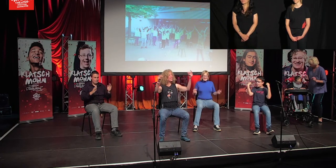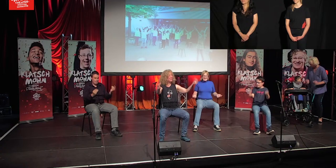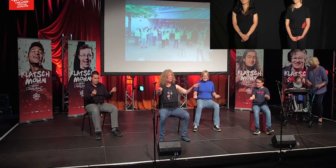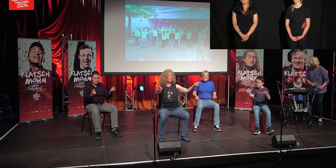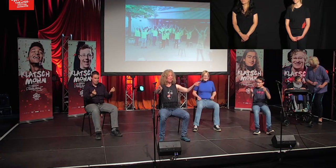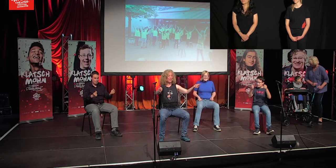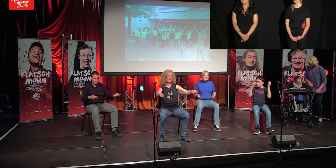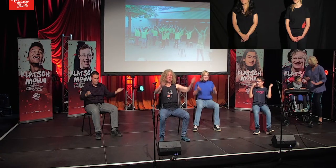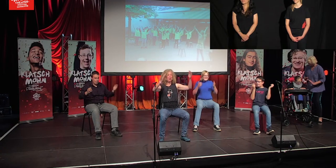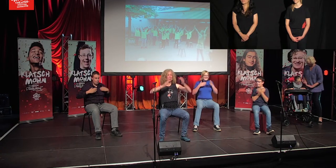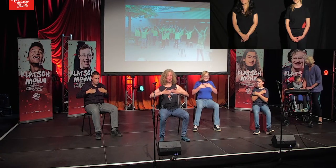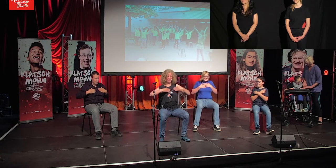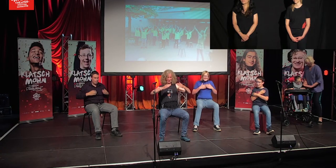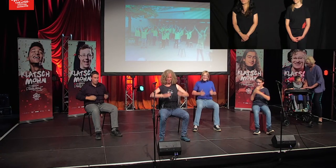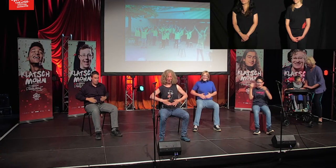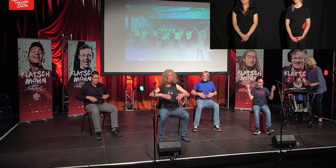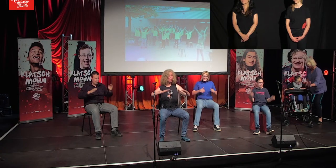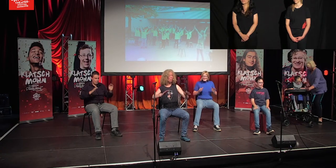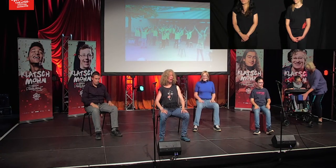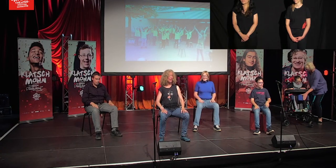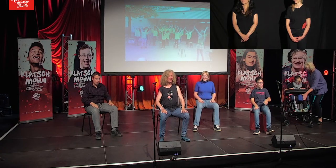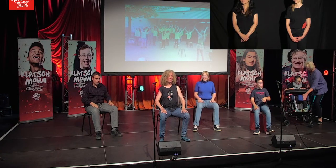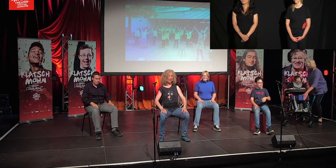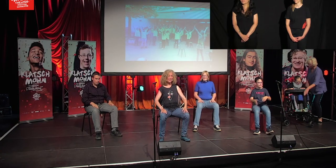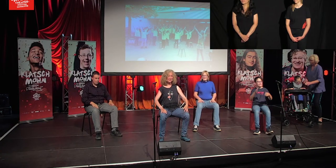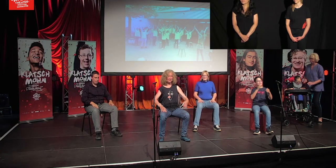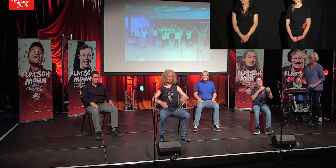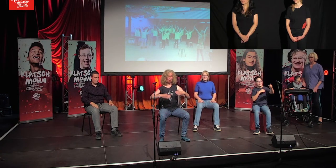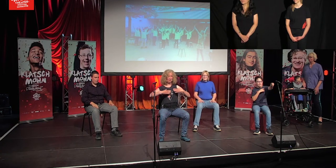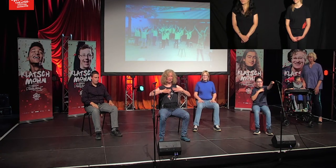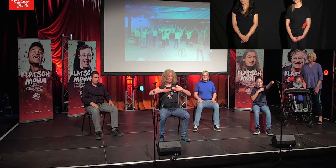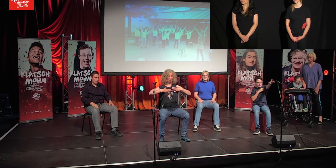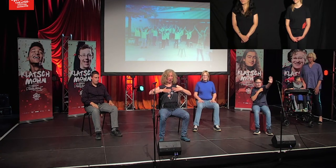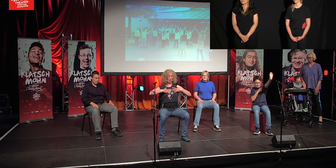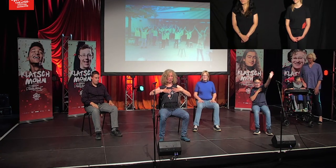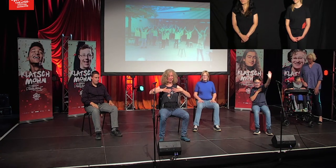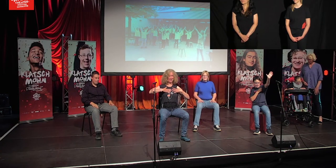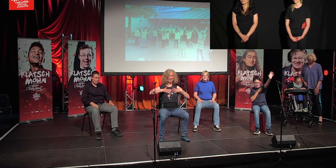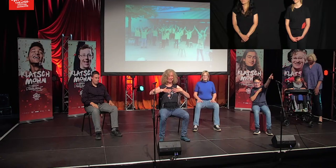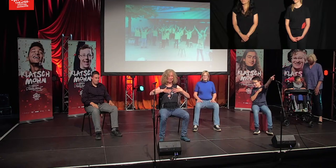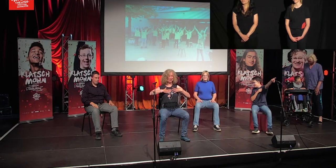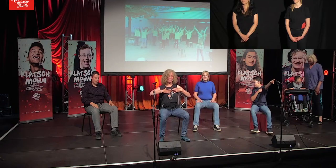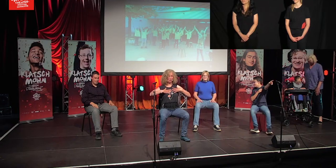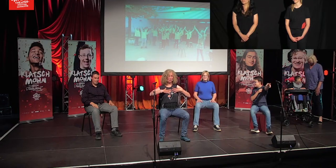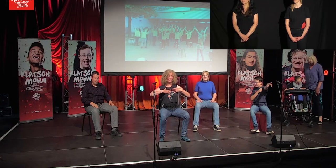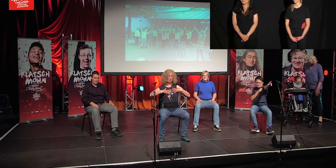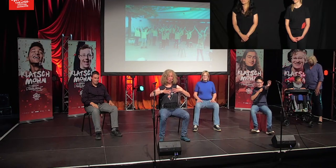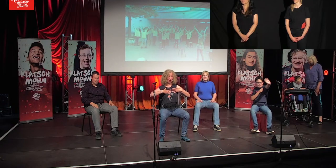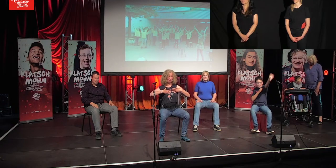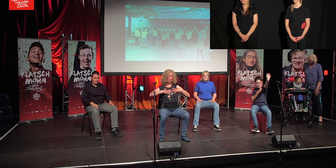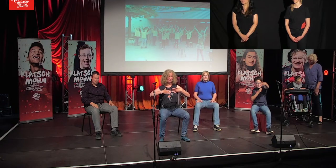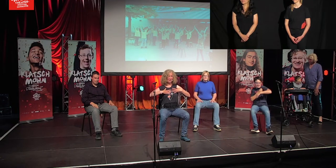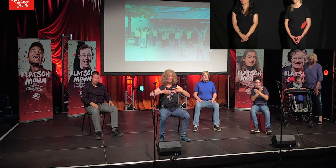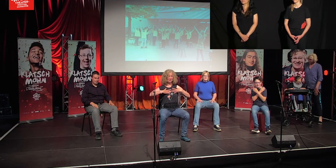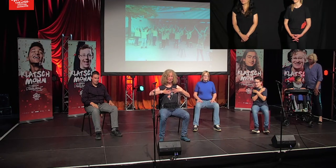Bauch, Schnipp, Brust, Bauch, Bein. Das können wir noch aufteilen, dann wird's groovy, more groovy. Und